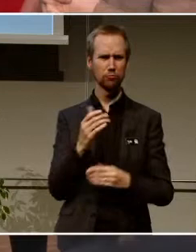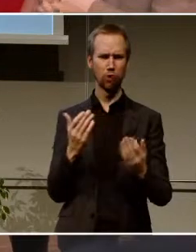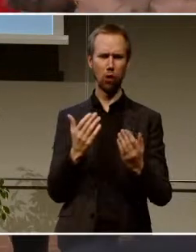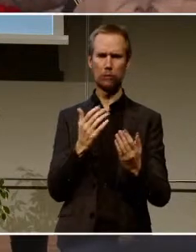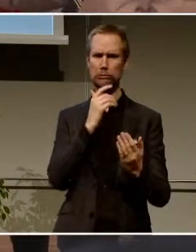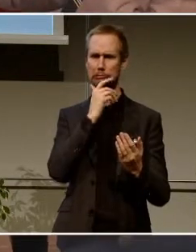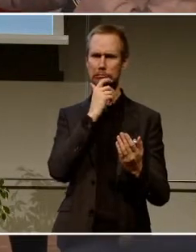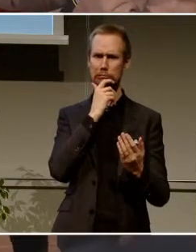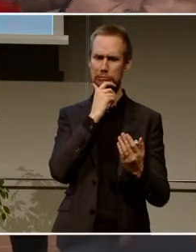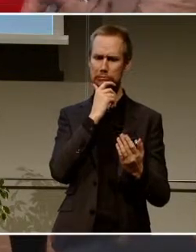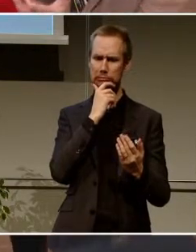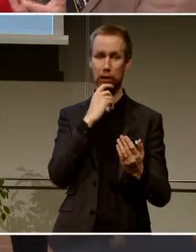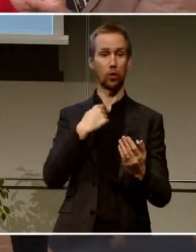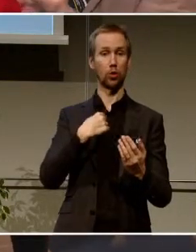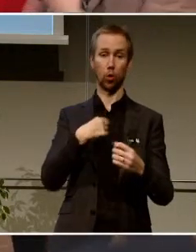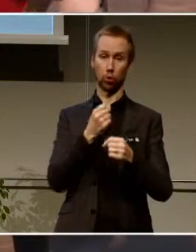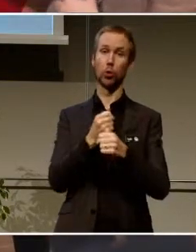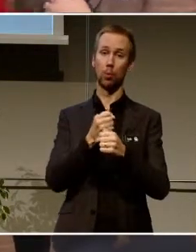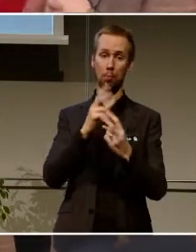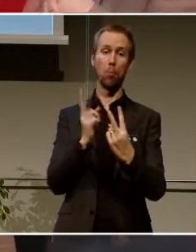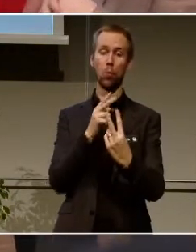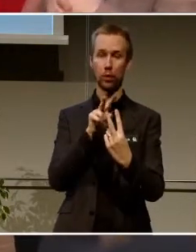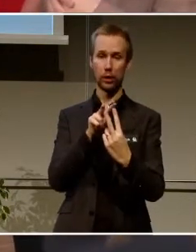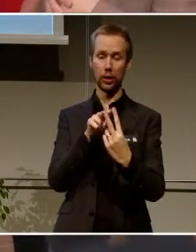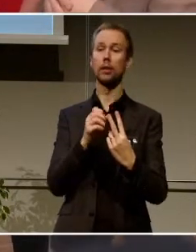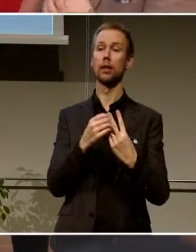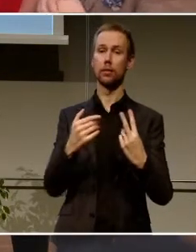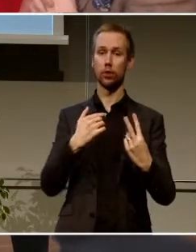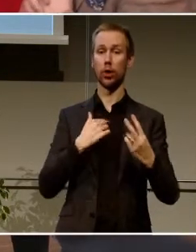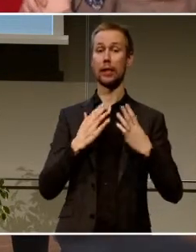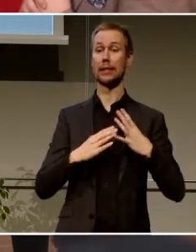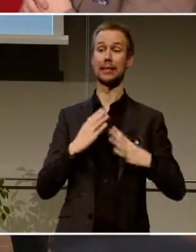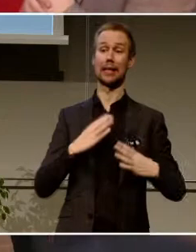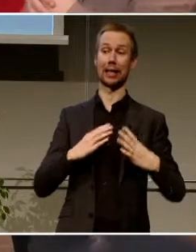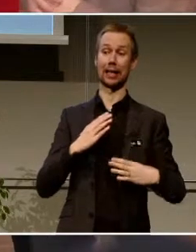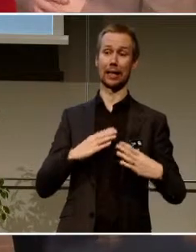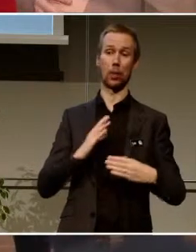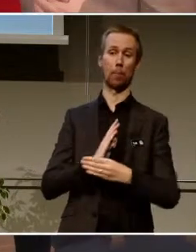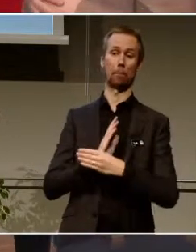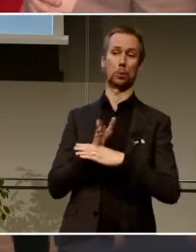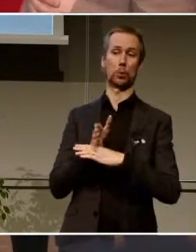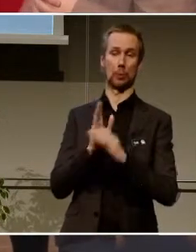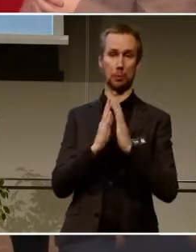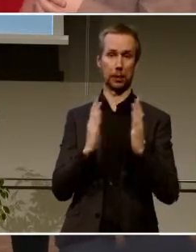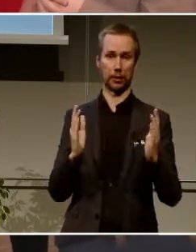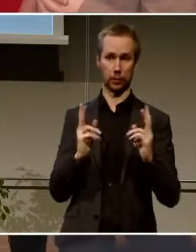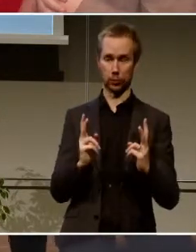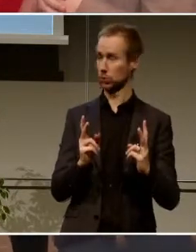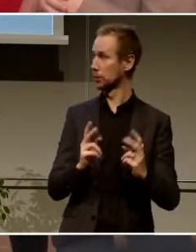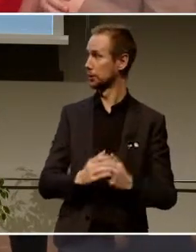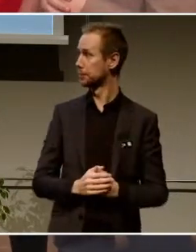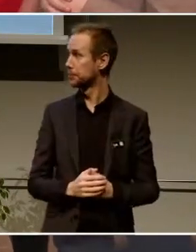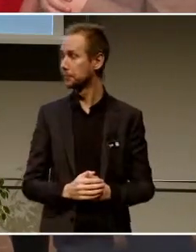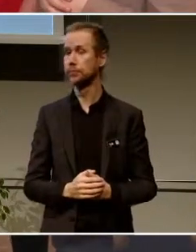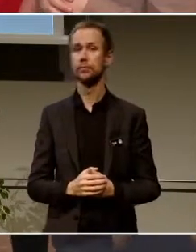Så att jag jobbar helt plötsligt med både och. Det är därför jag också är intresserad av att komma in på biblioteken. Jag tänker också att det kan börja med en fråga